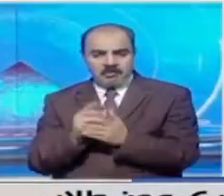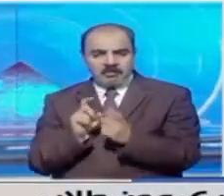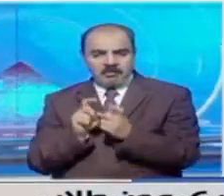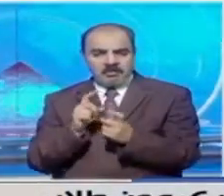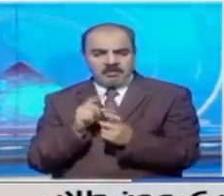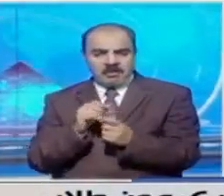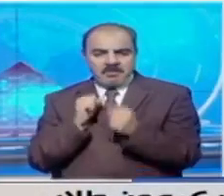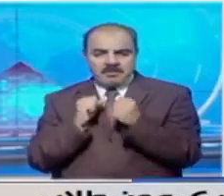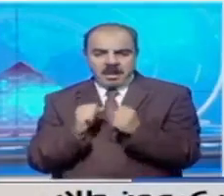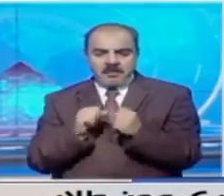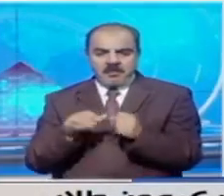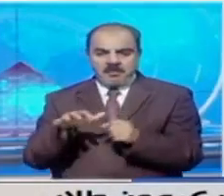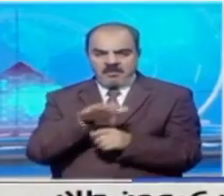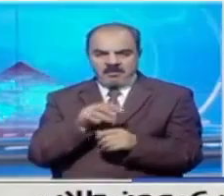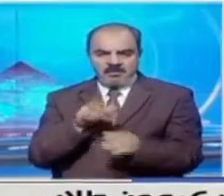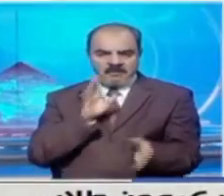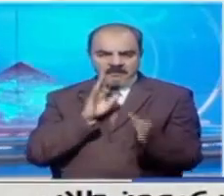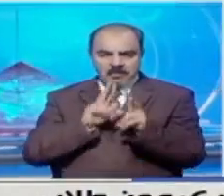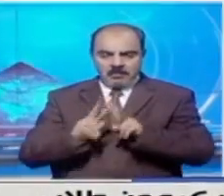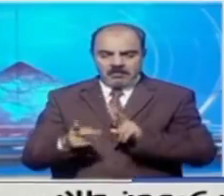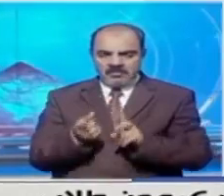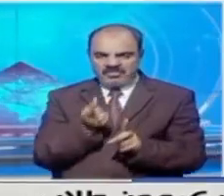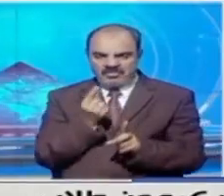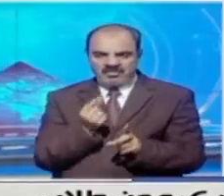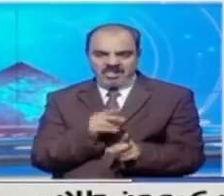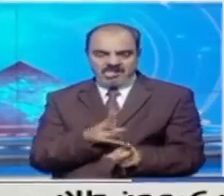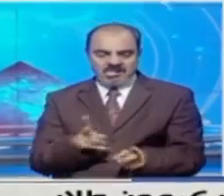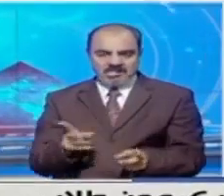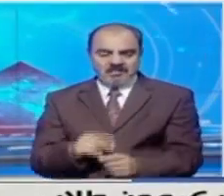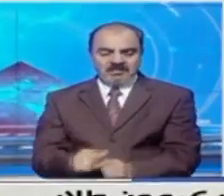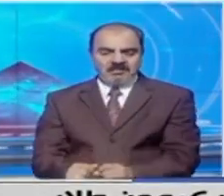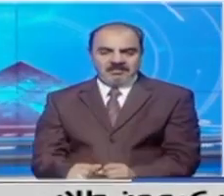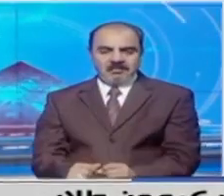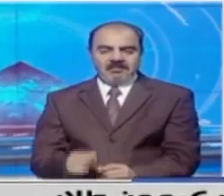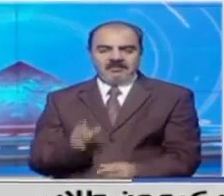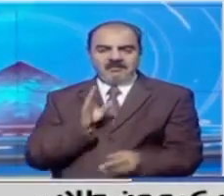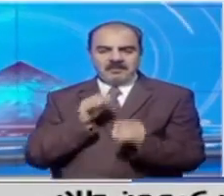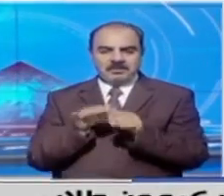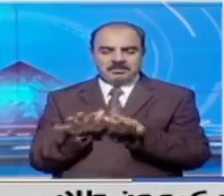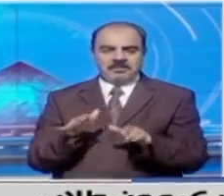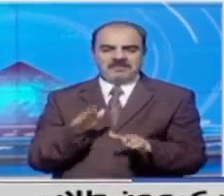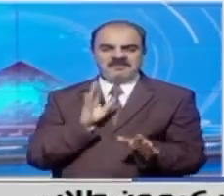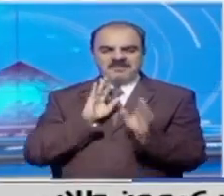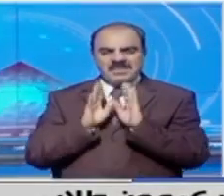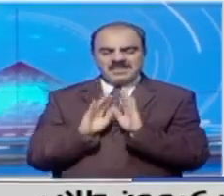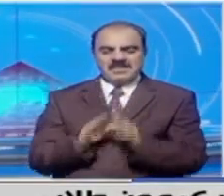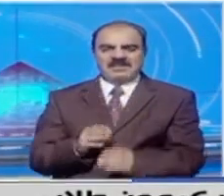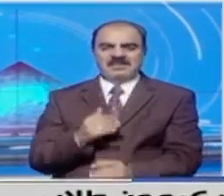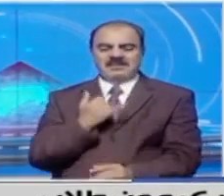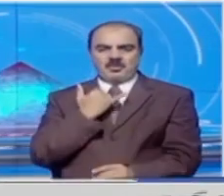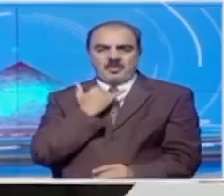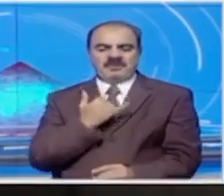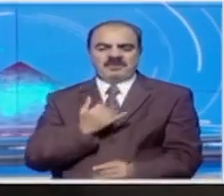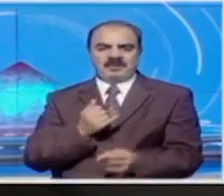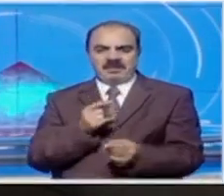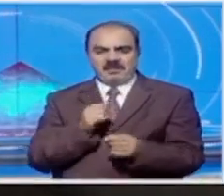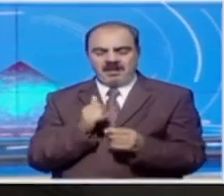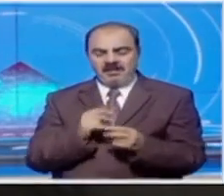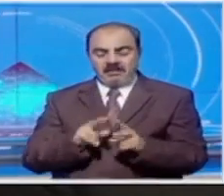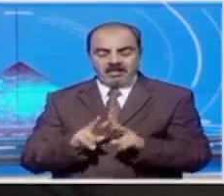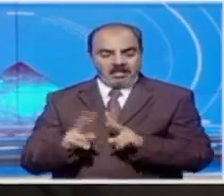في ظل سيطرة وسائل التواصل الاجتماعي. مع ثورة السوشيال ميديا ومع اتجاه أبنائنا